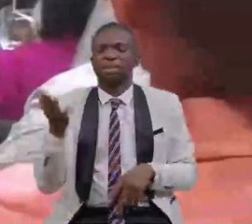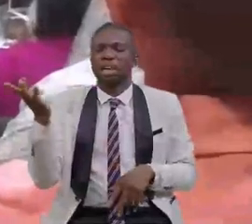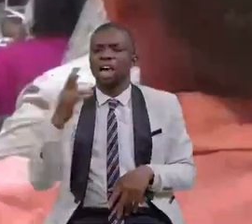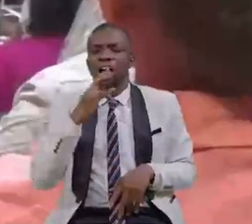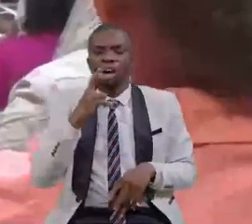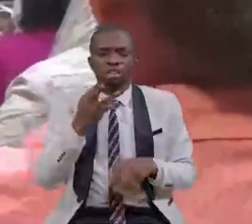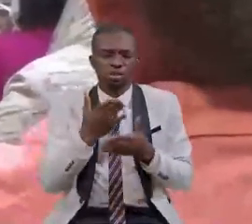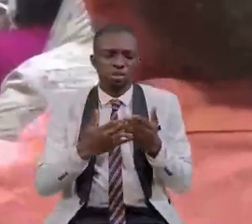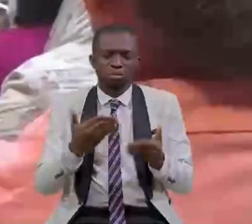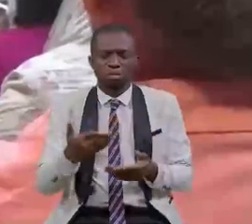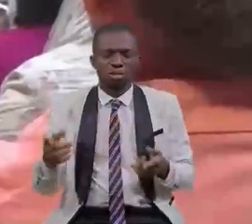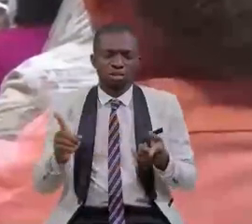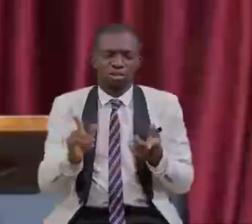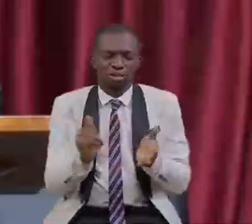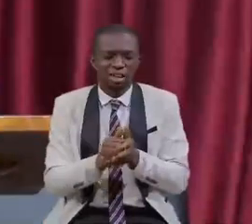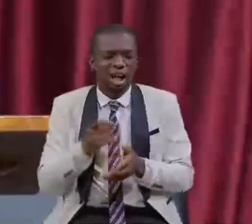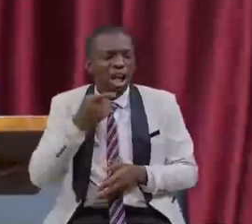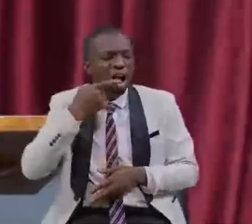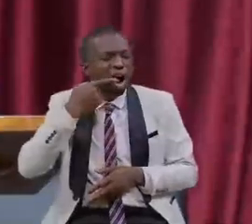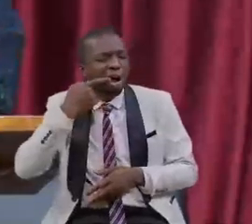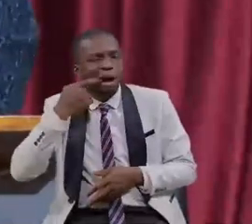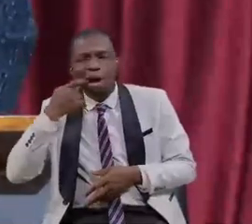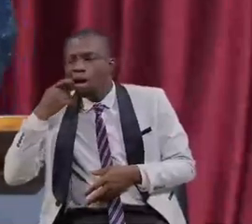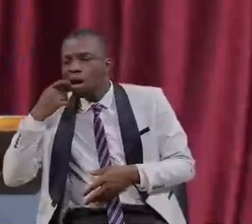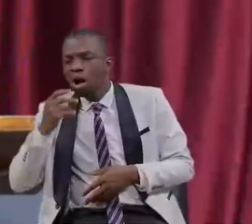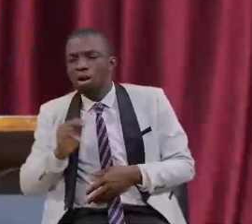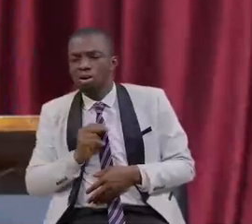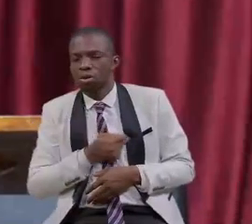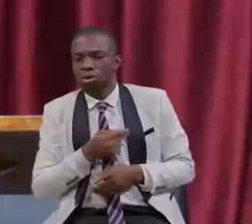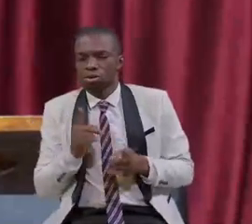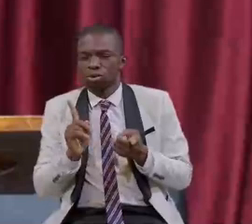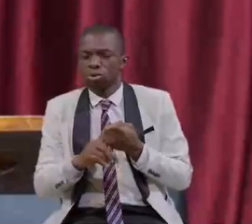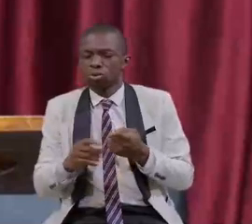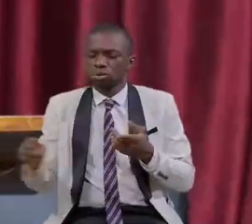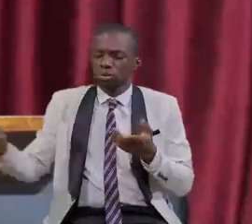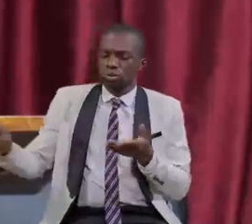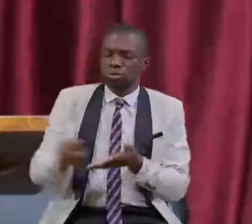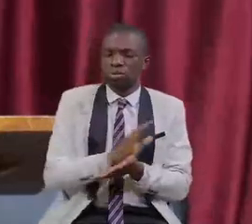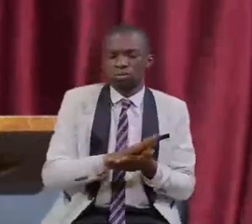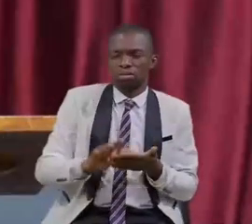Il y a des choses qui nous attrapent pour nous détruire.